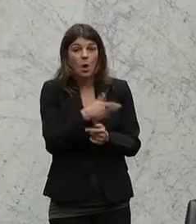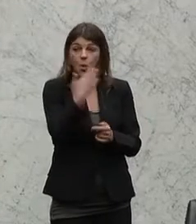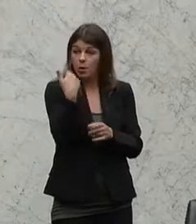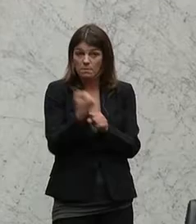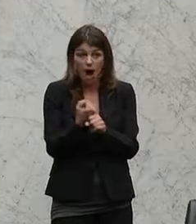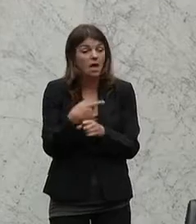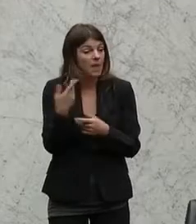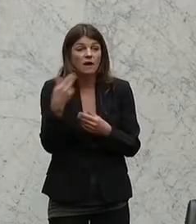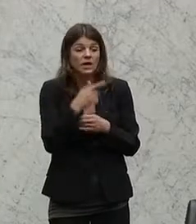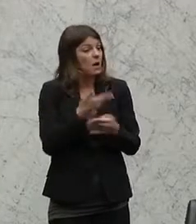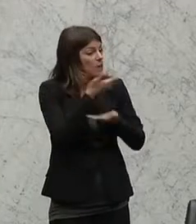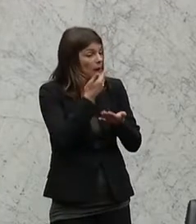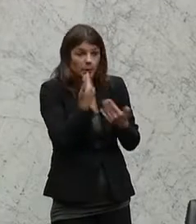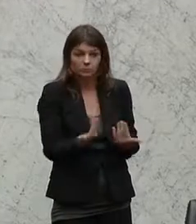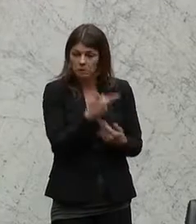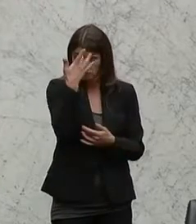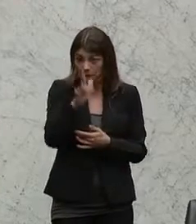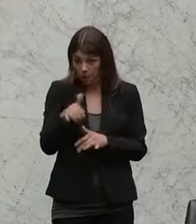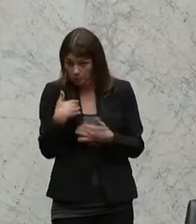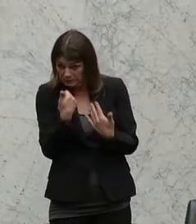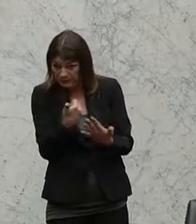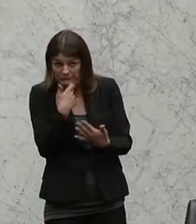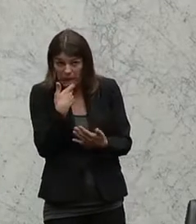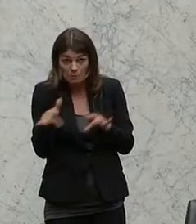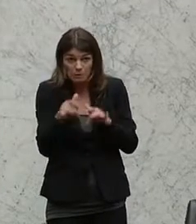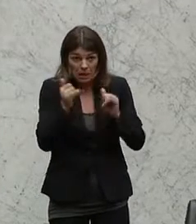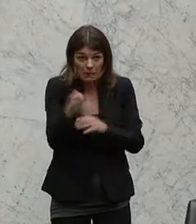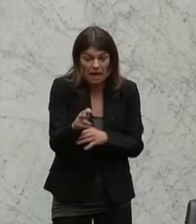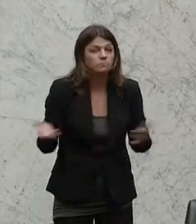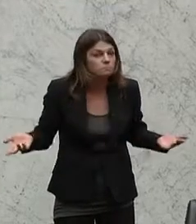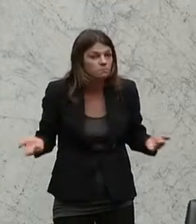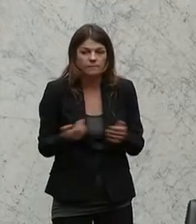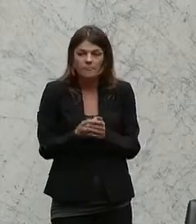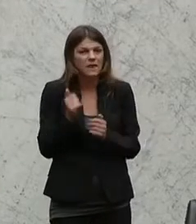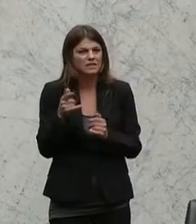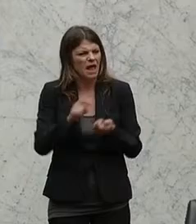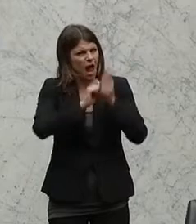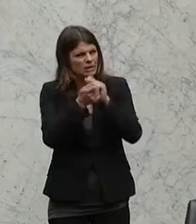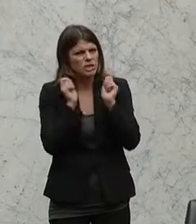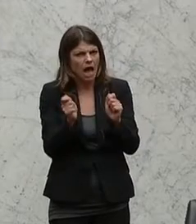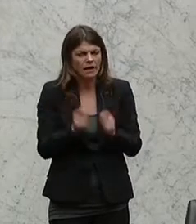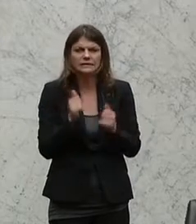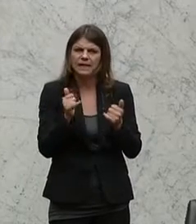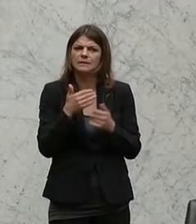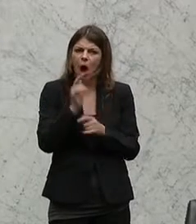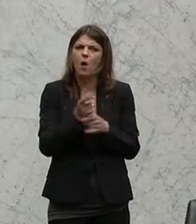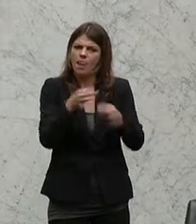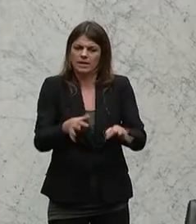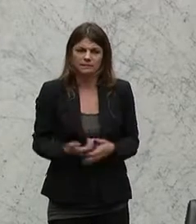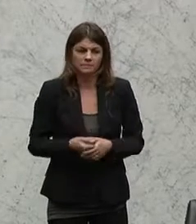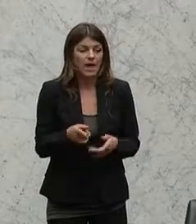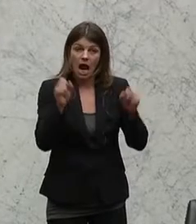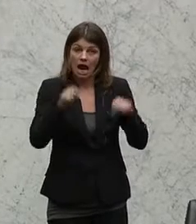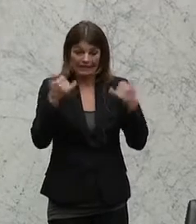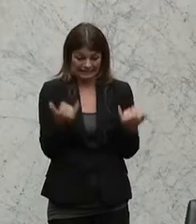keine Auskunft gekriegt. Das heißt, sie haben sich nicht orientieren können, ob sie mit 60 schon in Pension gehen können. Es wird mit diesem Abänderungsantrag jetzt auch erledigt. Sie